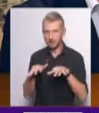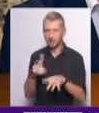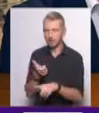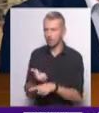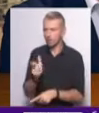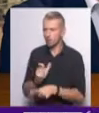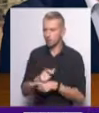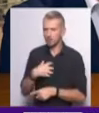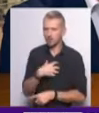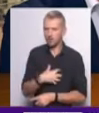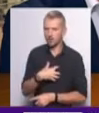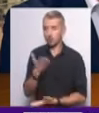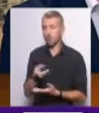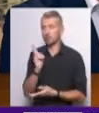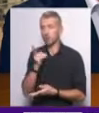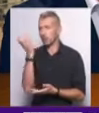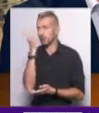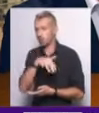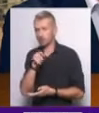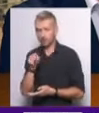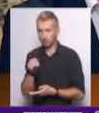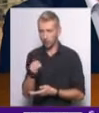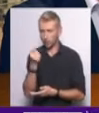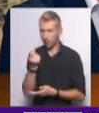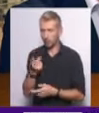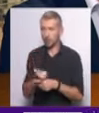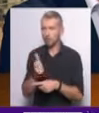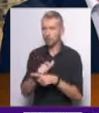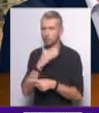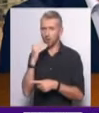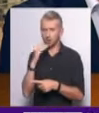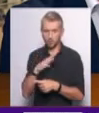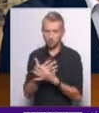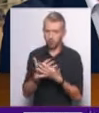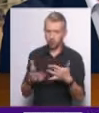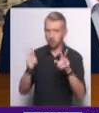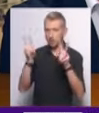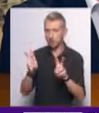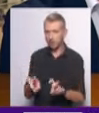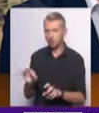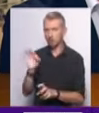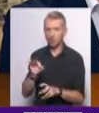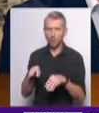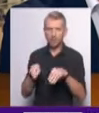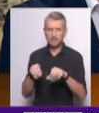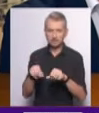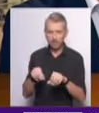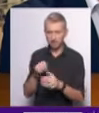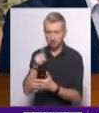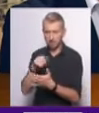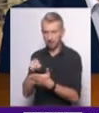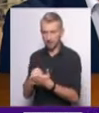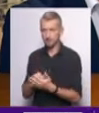досить важливо, можливо, хтось не помітив цього нюансу, тому що дуже багато було різних тем з приводу земельних нюансів.